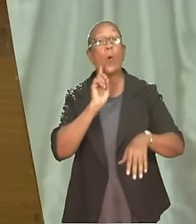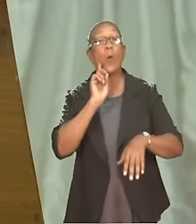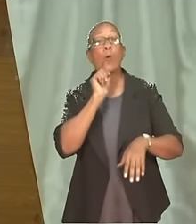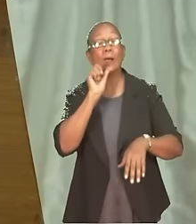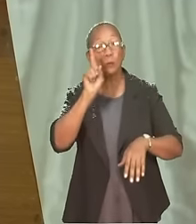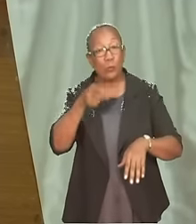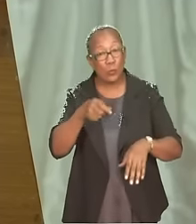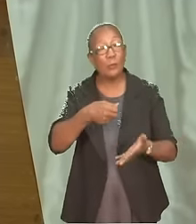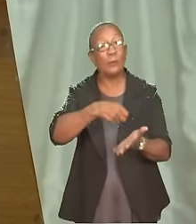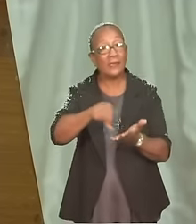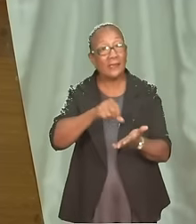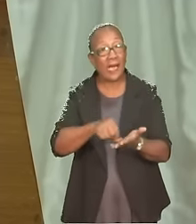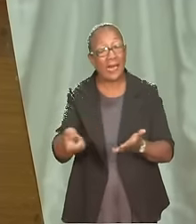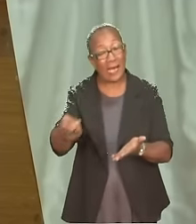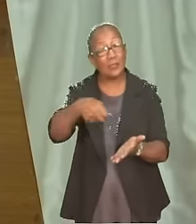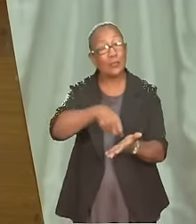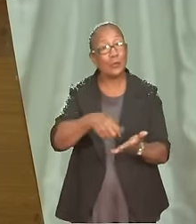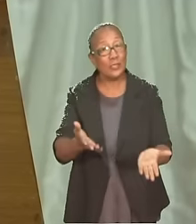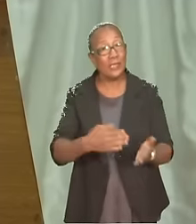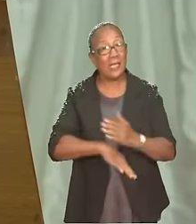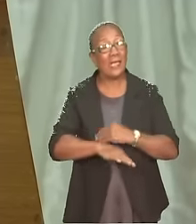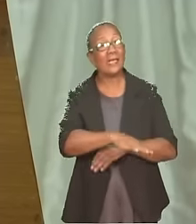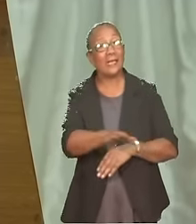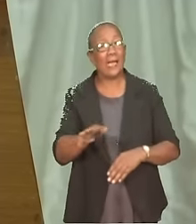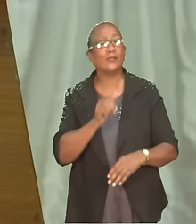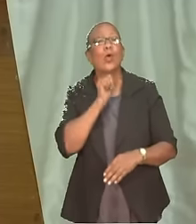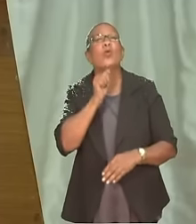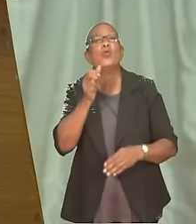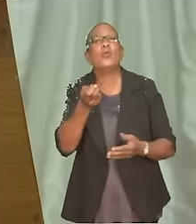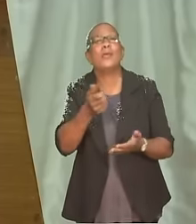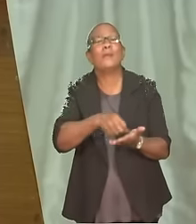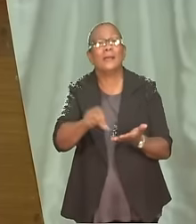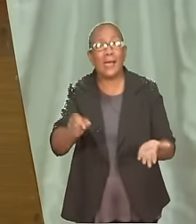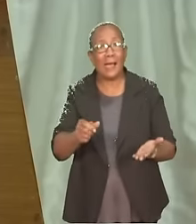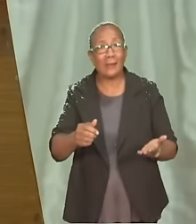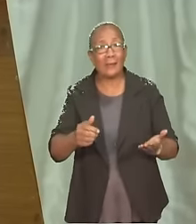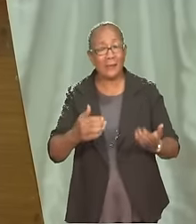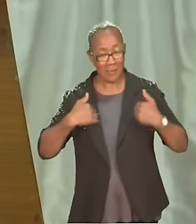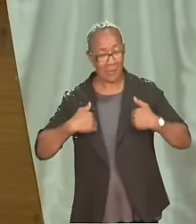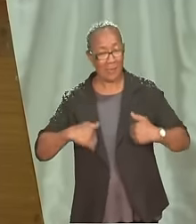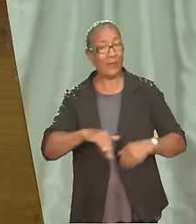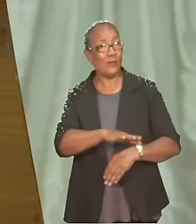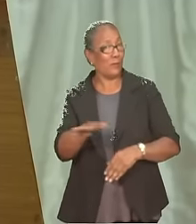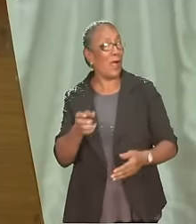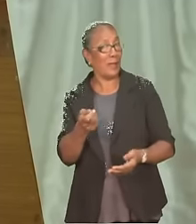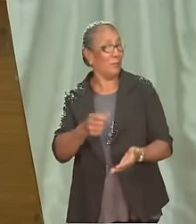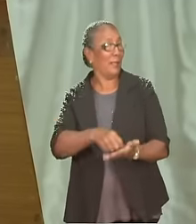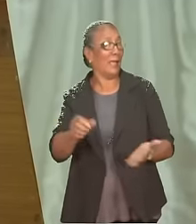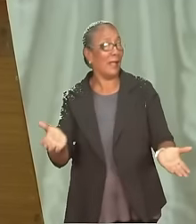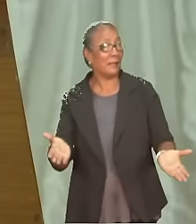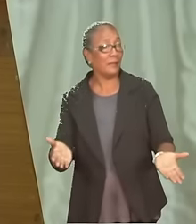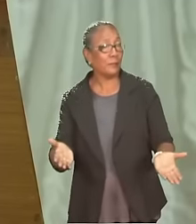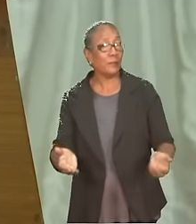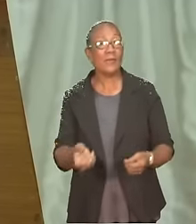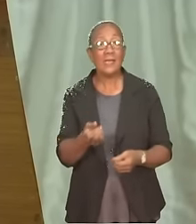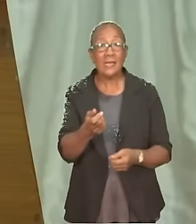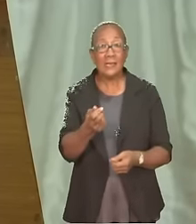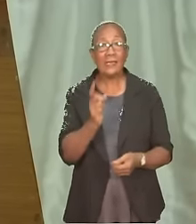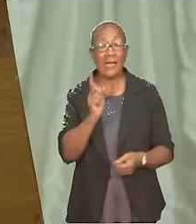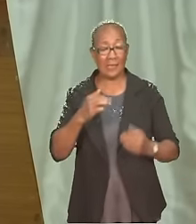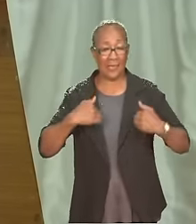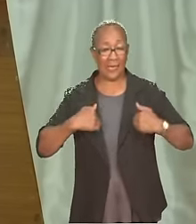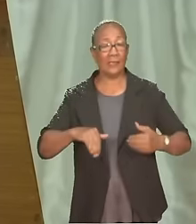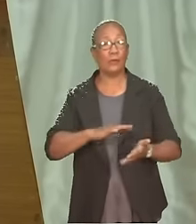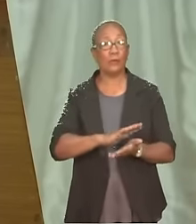land. En wie betaalt het? Het volk. dat geld dat het volk zou